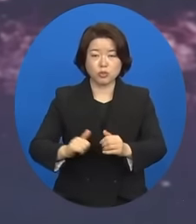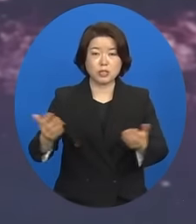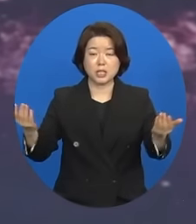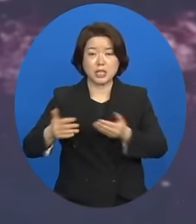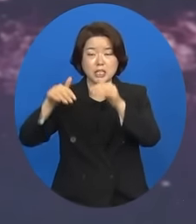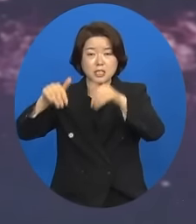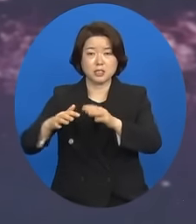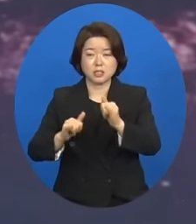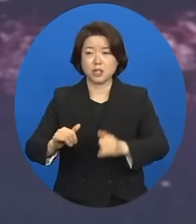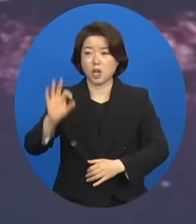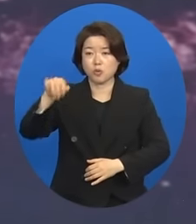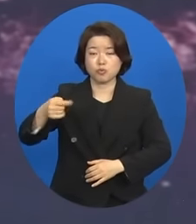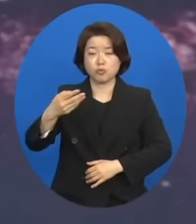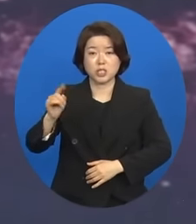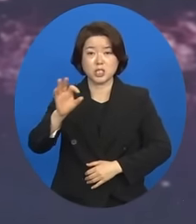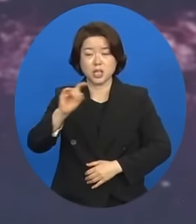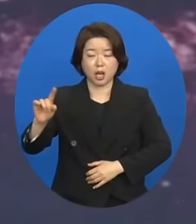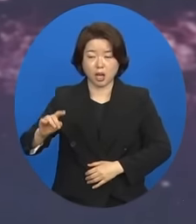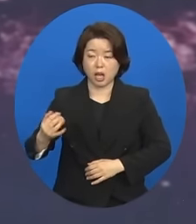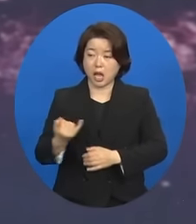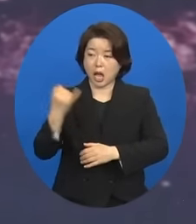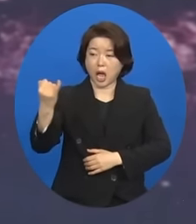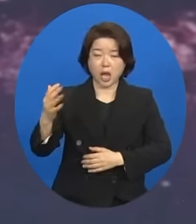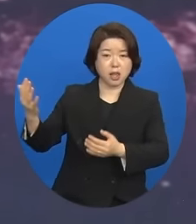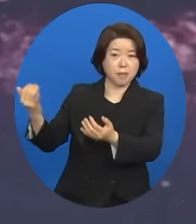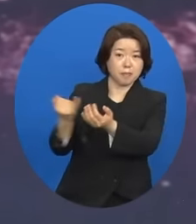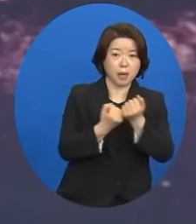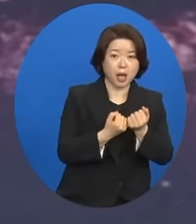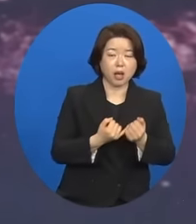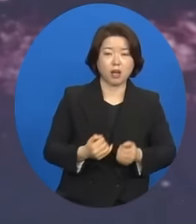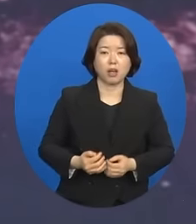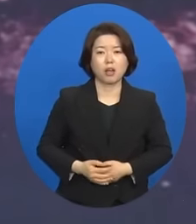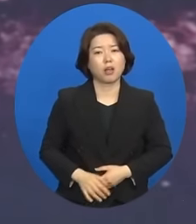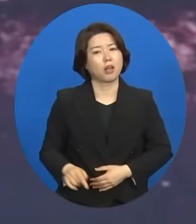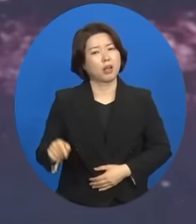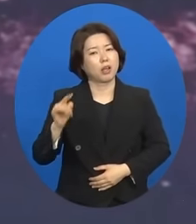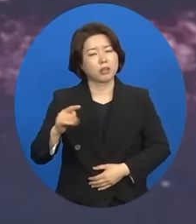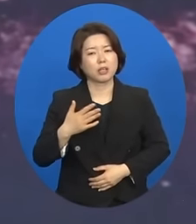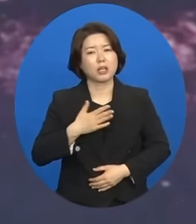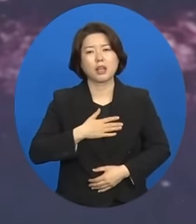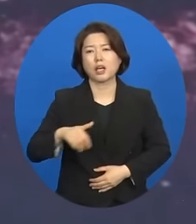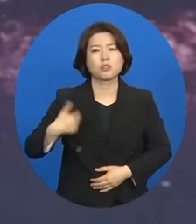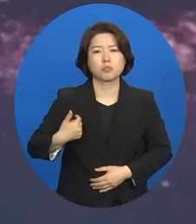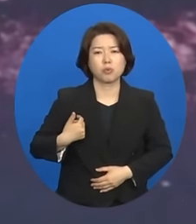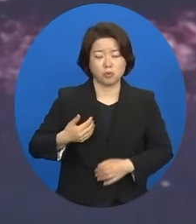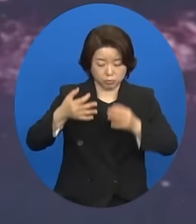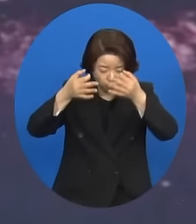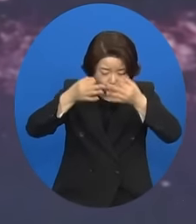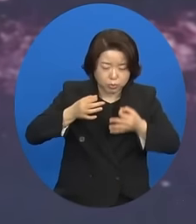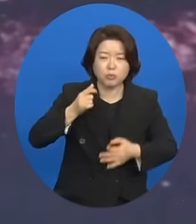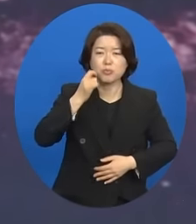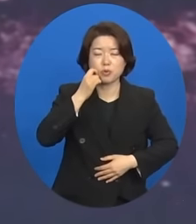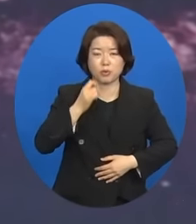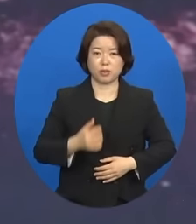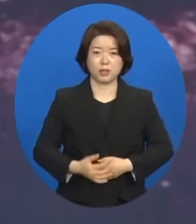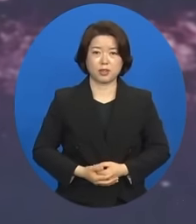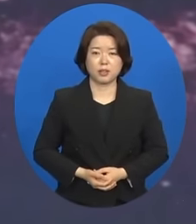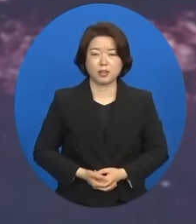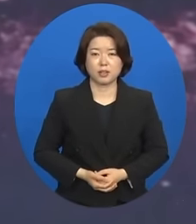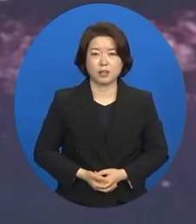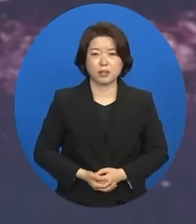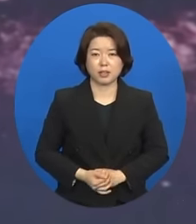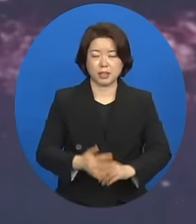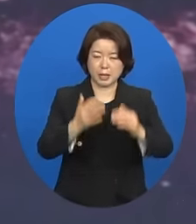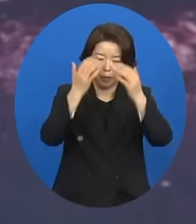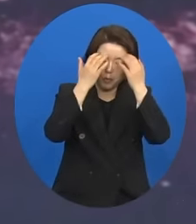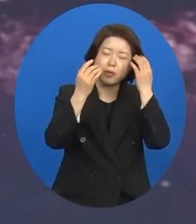아내를 취하여 가던데 그게 나인 줄을 여러분 사람 모른다고요 고난을